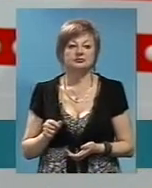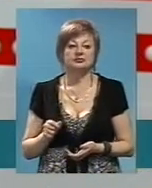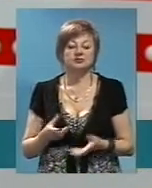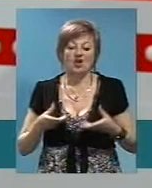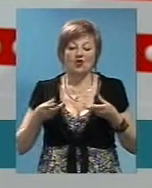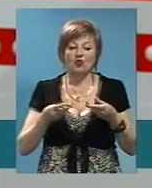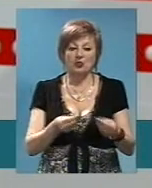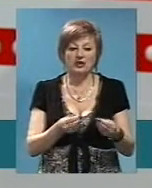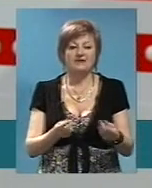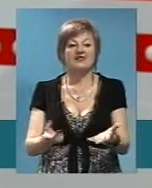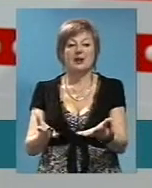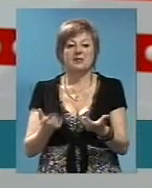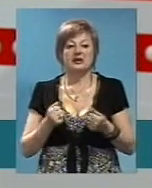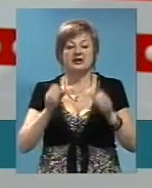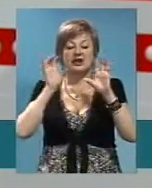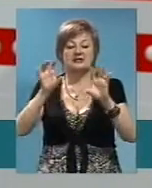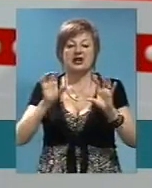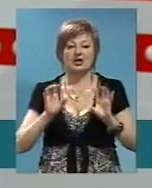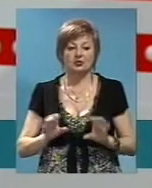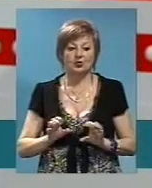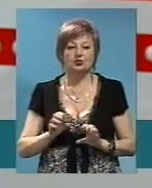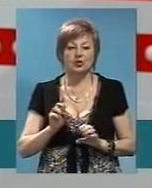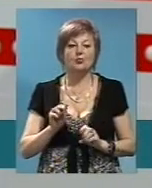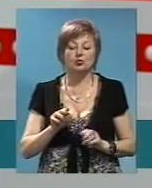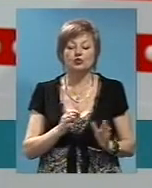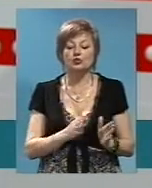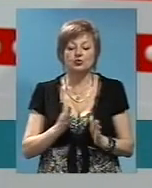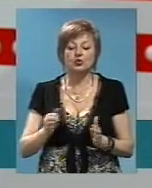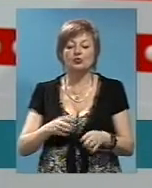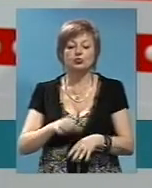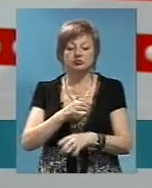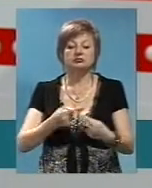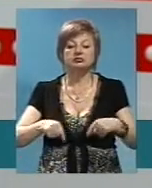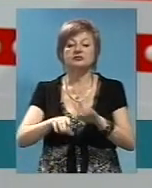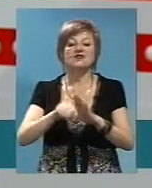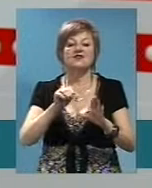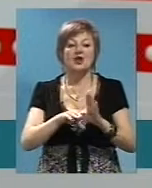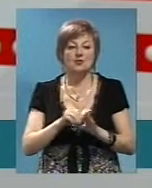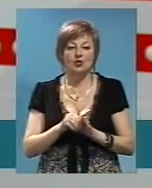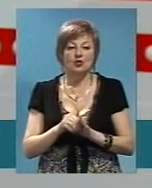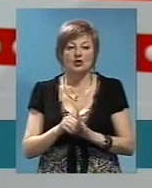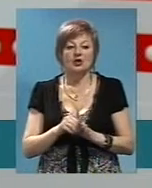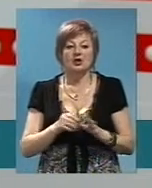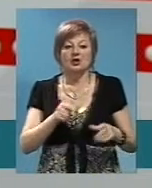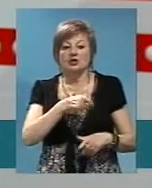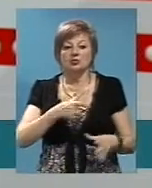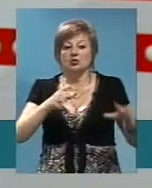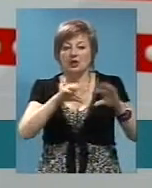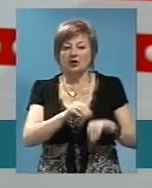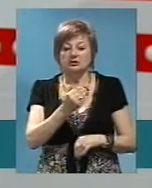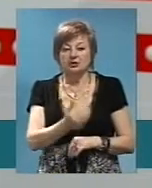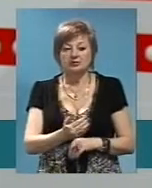вплив на прийняття законодавства, бо система ж буде партійна виборів, і депутати всі будуть знаходитися в місті.